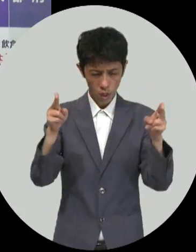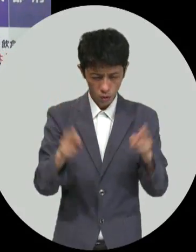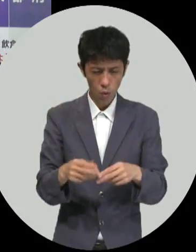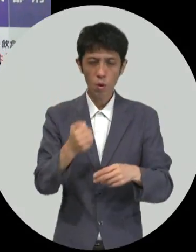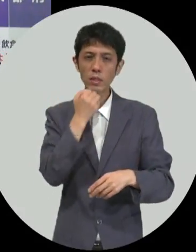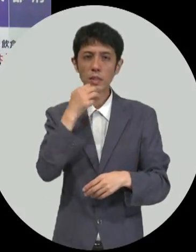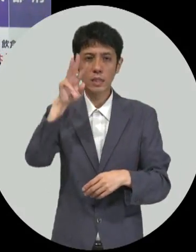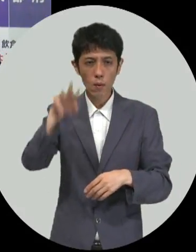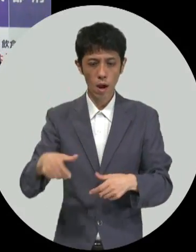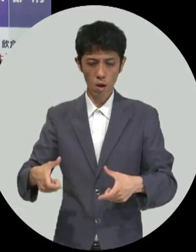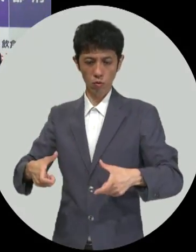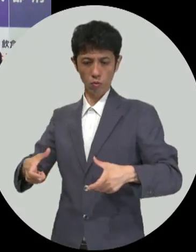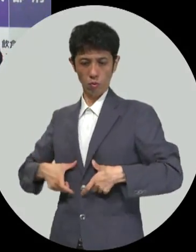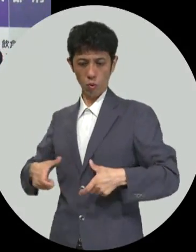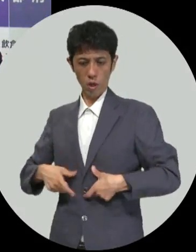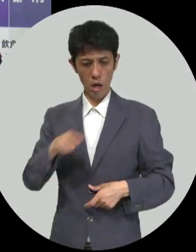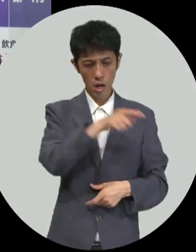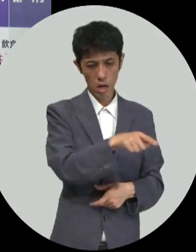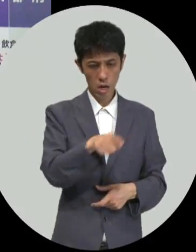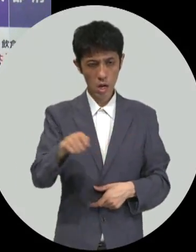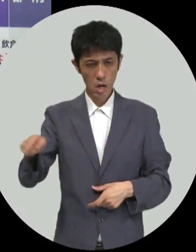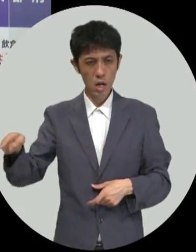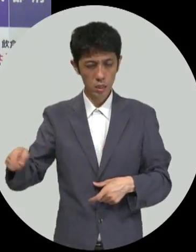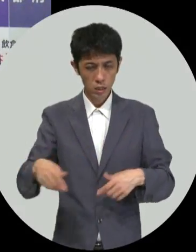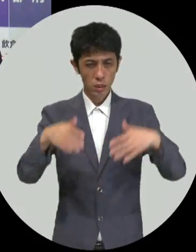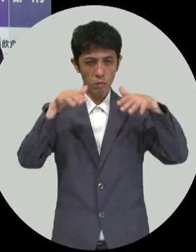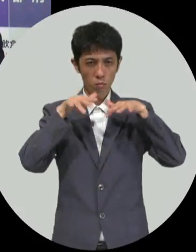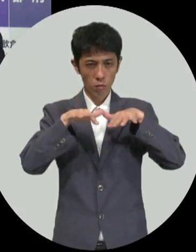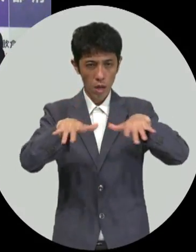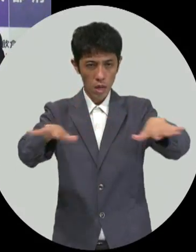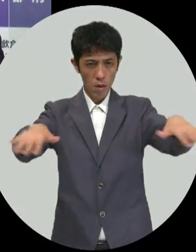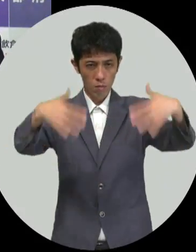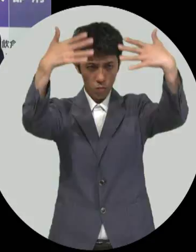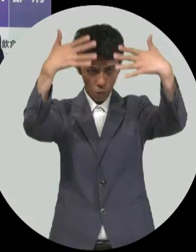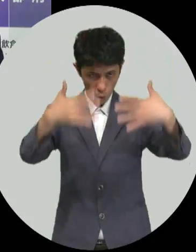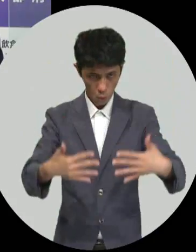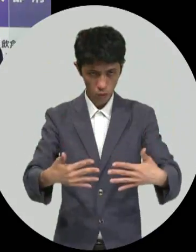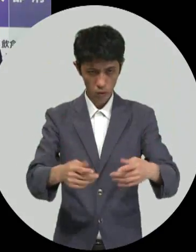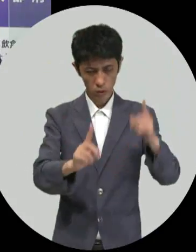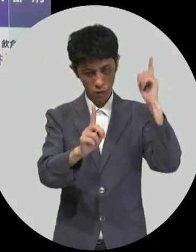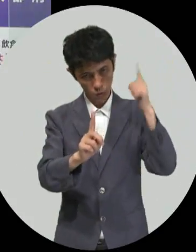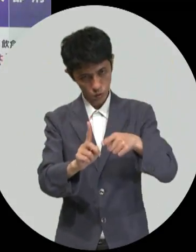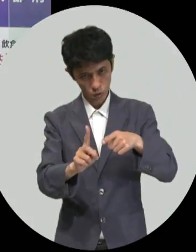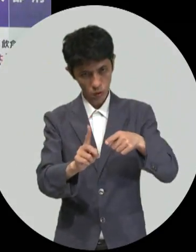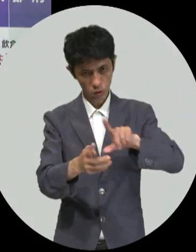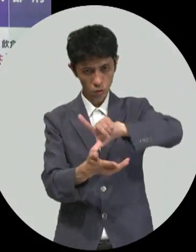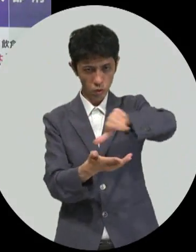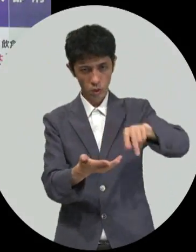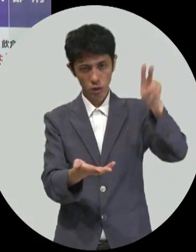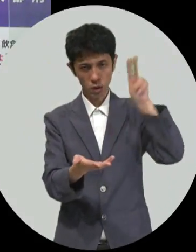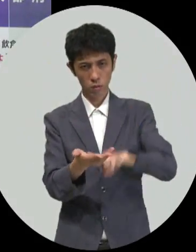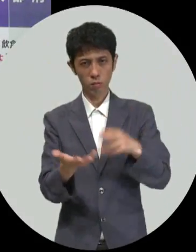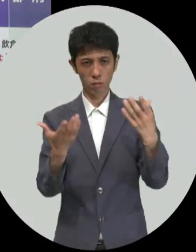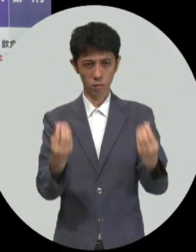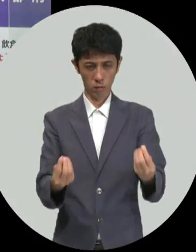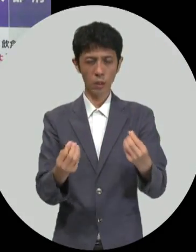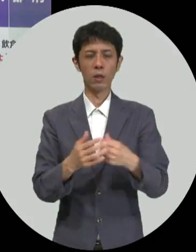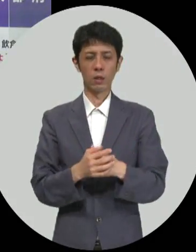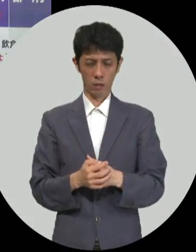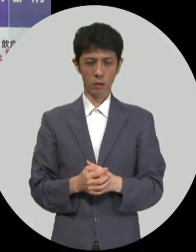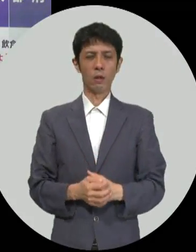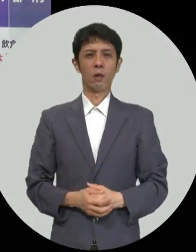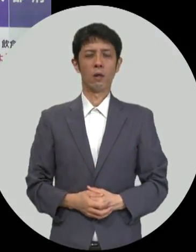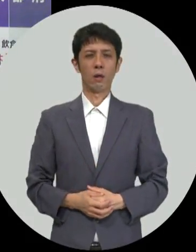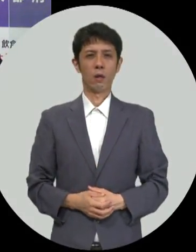兵庫、福岡のともにまん延防止等重点措置を実施すべき区域と決定されたわけでございます。まあ、それととも